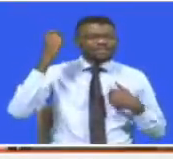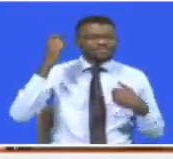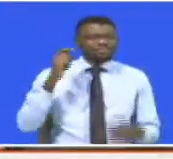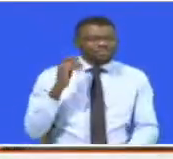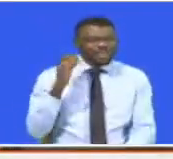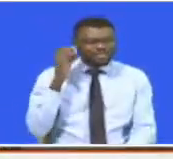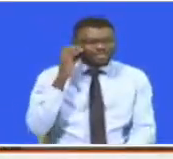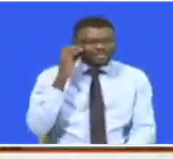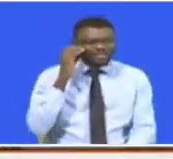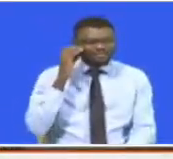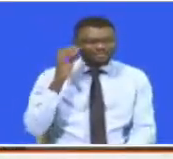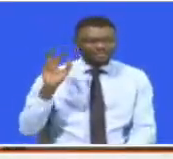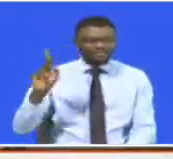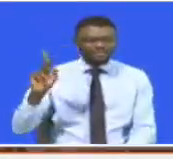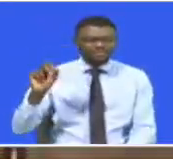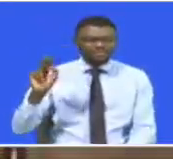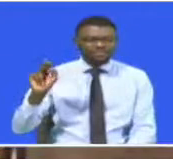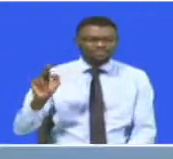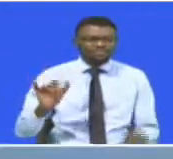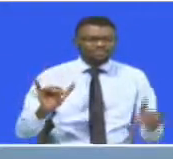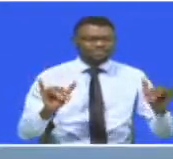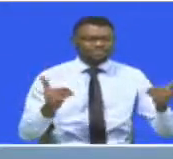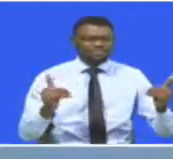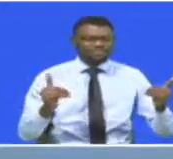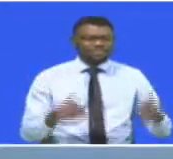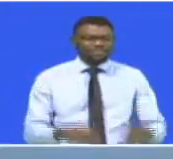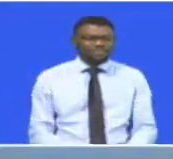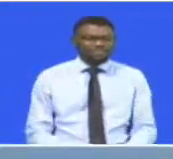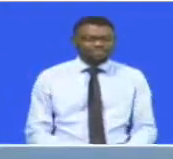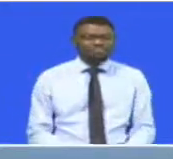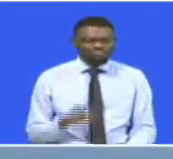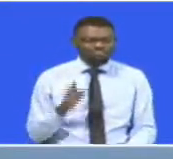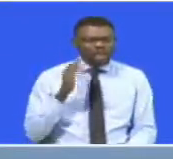Mathuva, KTN News. Maji ukiyatafakari hayo tungie maduka.